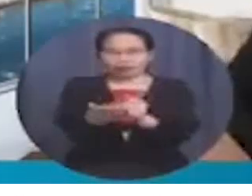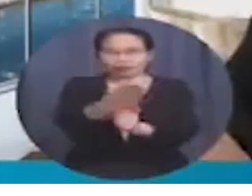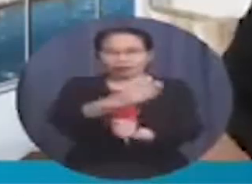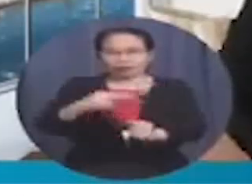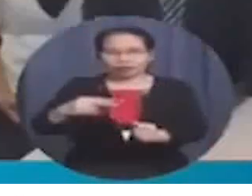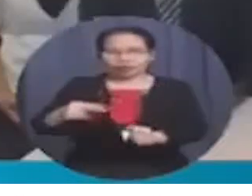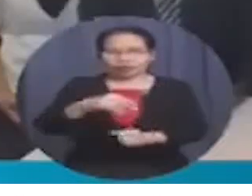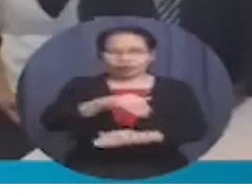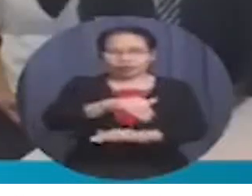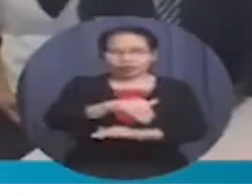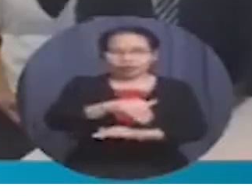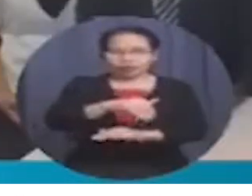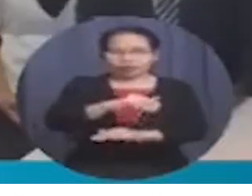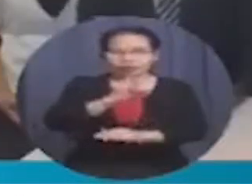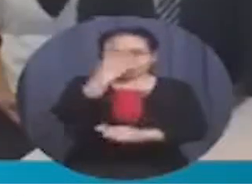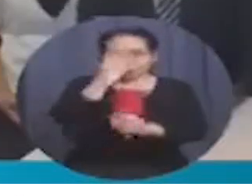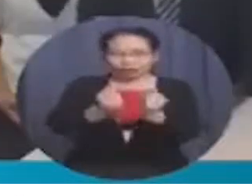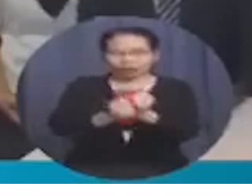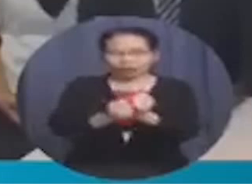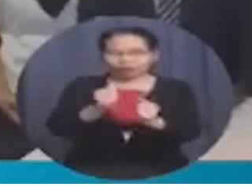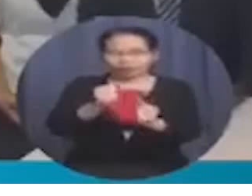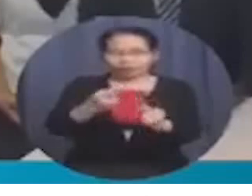patungkol sa'yo ang lahat ng gagawin ko. Gago!